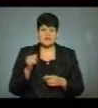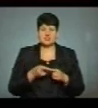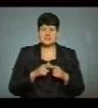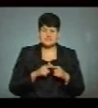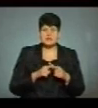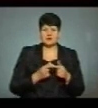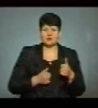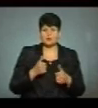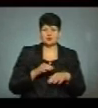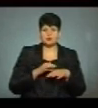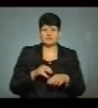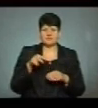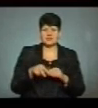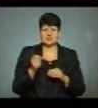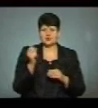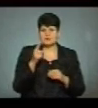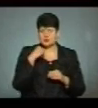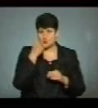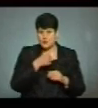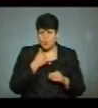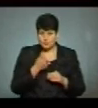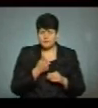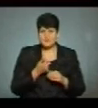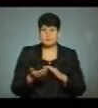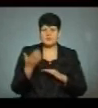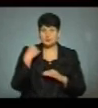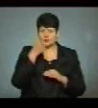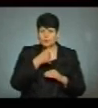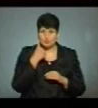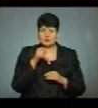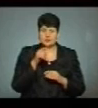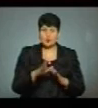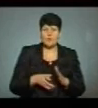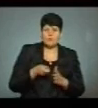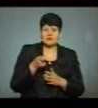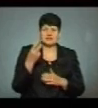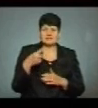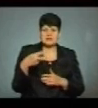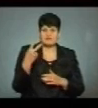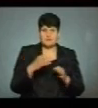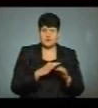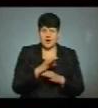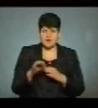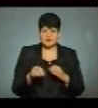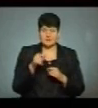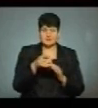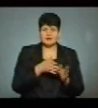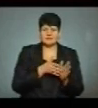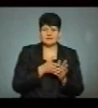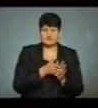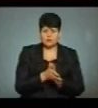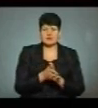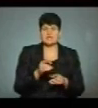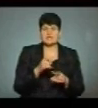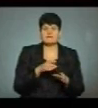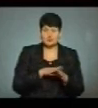в Тернополі проводять з 2011 року. Минулого року на нього подали 22 проєкти. На їхню реалізацію з міського